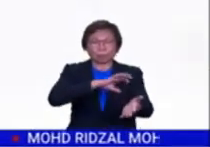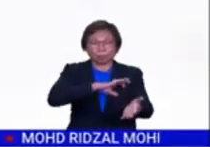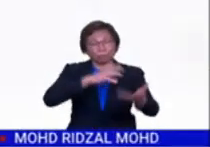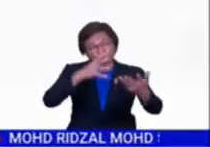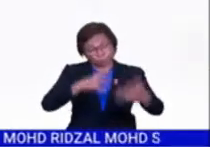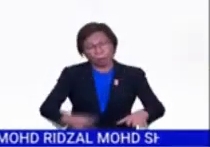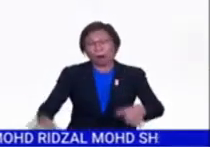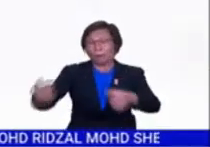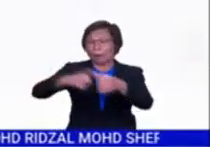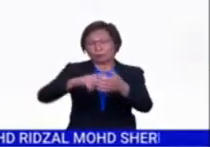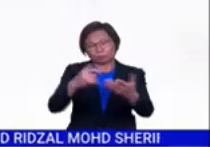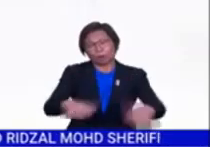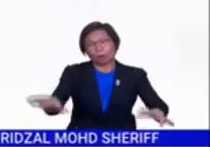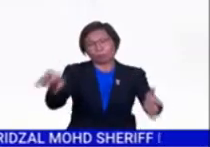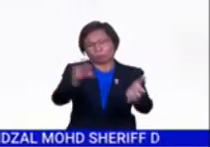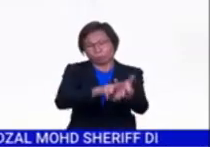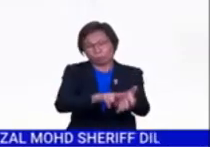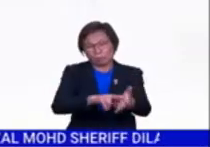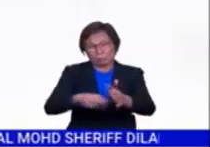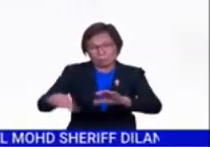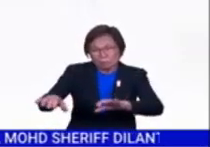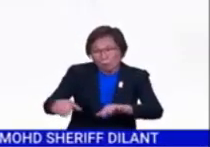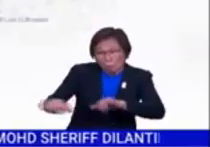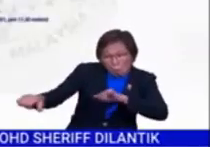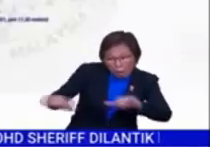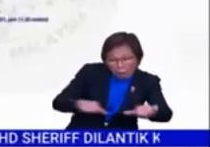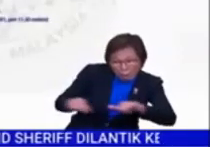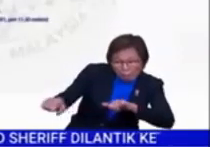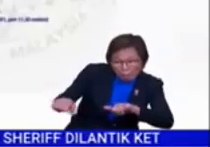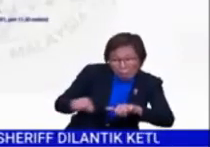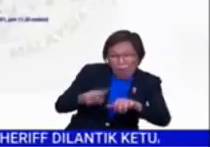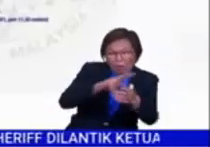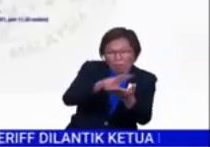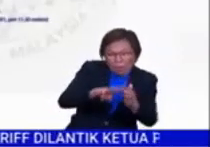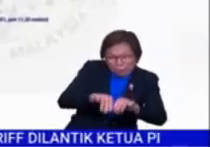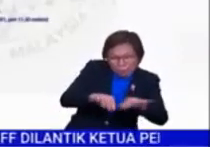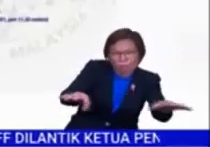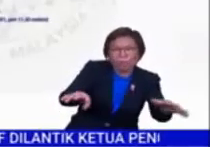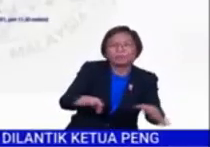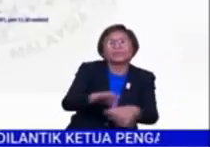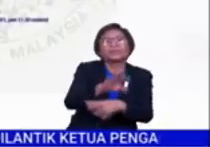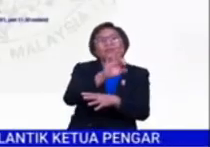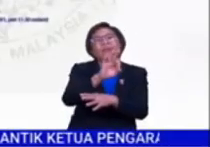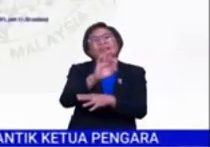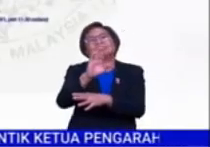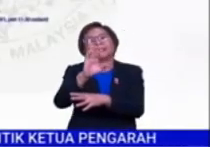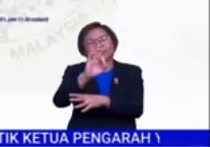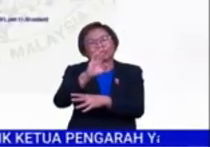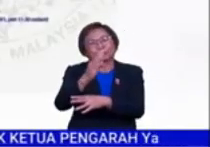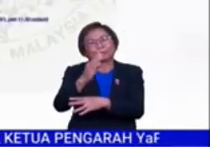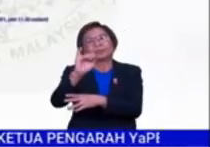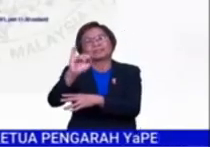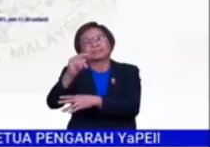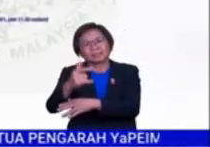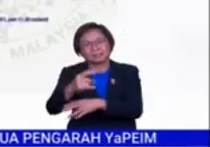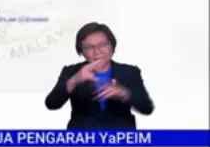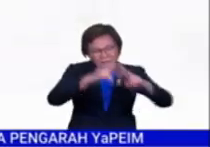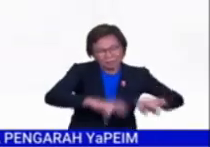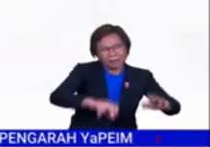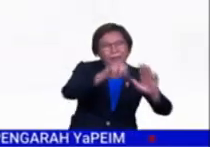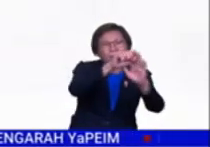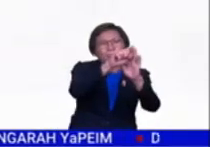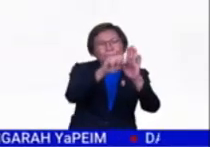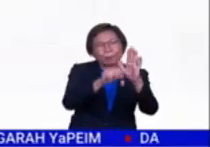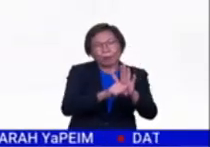mengenainya telah dibuat. Perbuatan mereka dikesan menerusi video yang tular di media sosial. Kes disiasat di bawah Peraturan 17